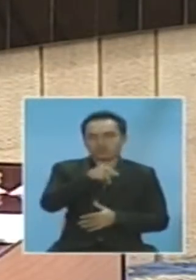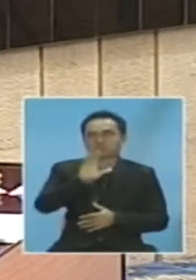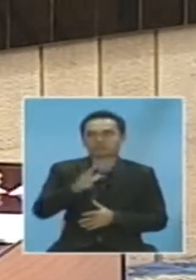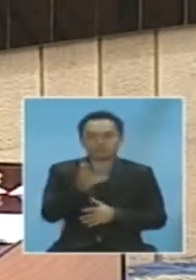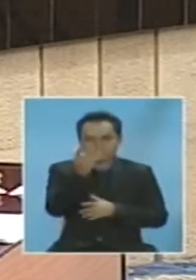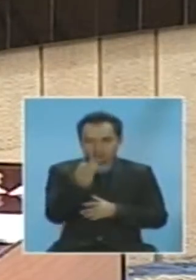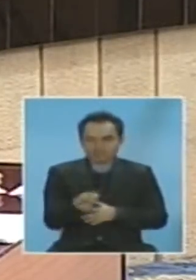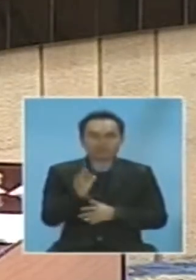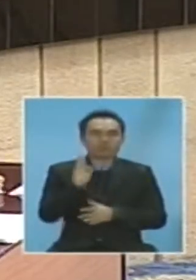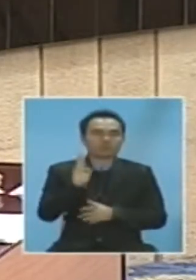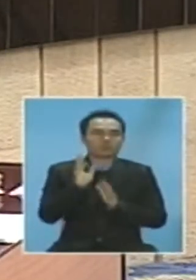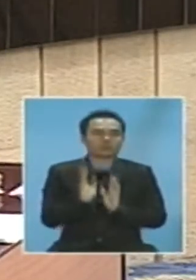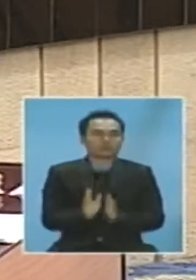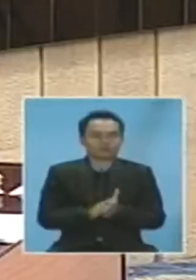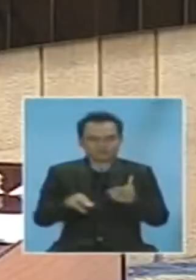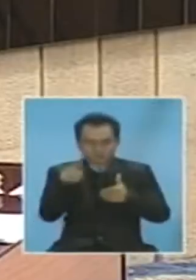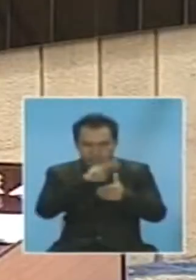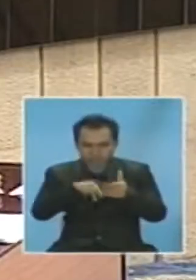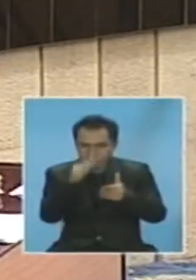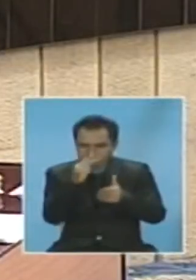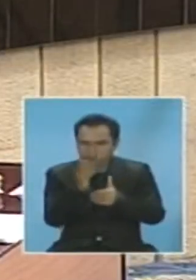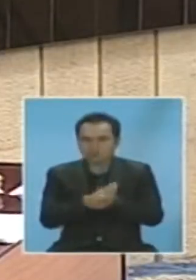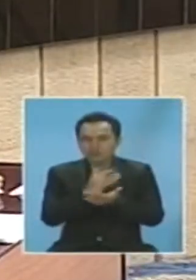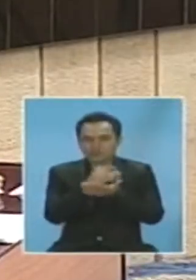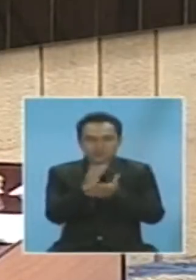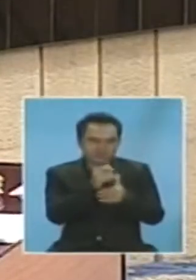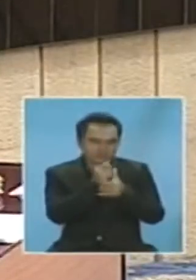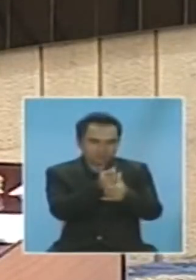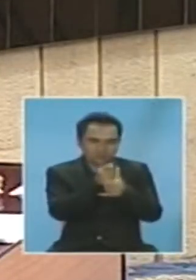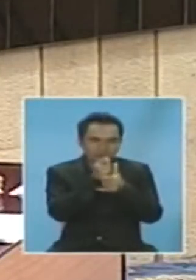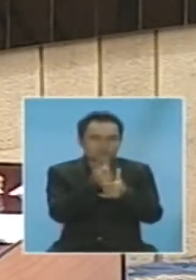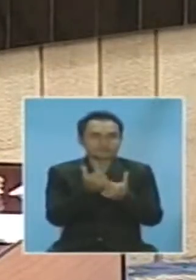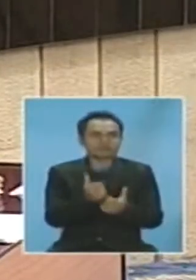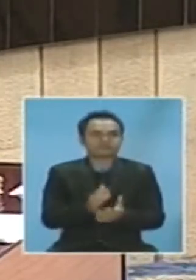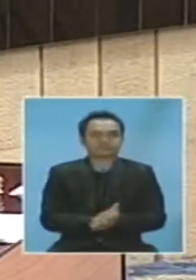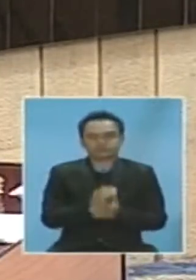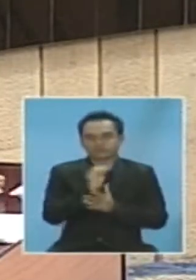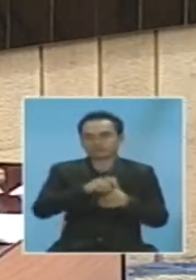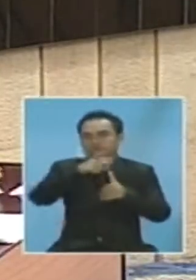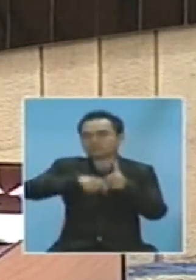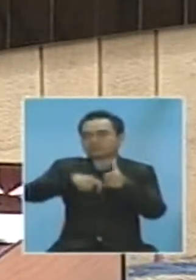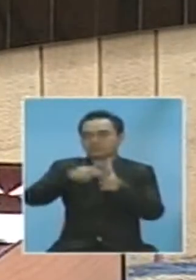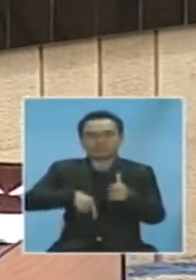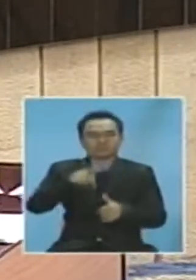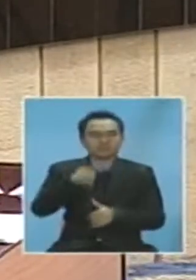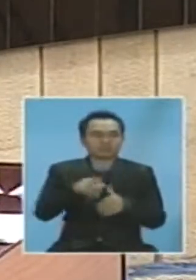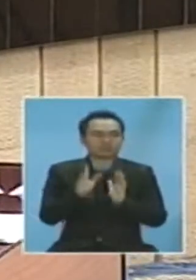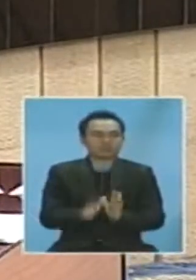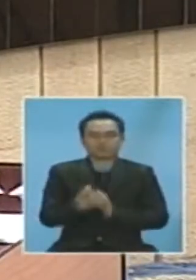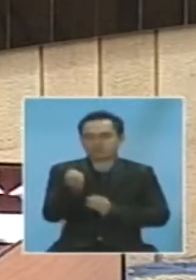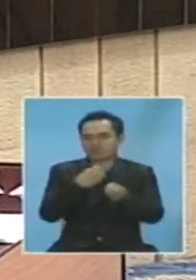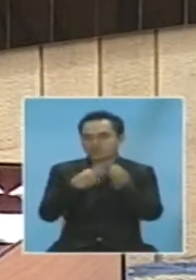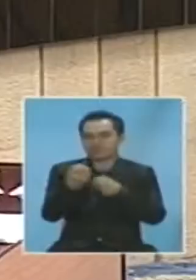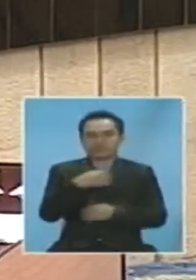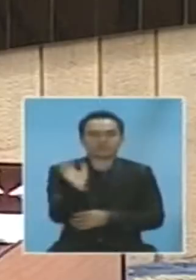6รายค่ะที่ปปช.รับฟังในชั้นไต่สวนซึ่งไม่ใช่เป็นพันรายตามที่นายวิชากล่าวอ้างค่ะ